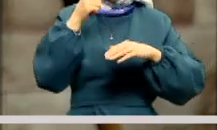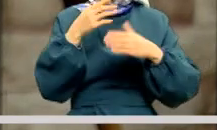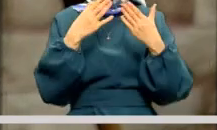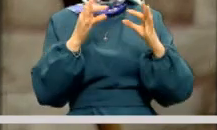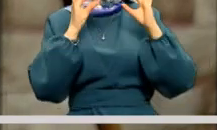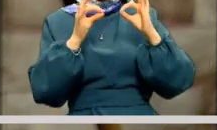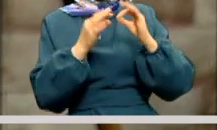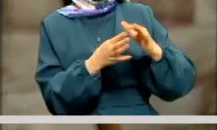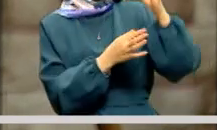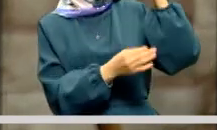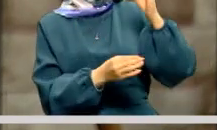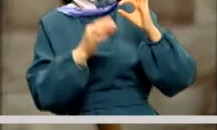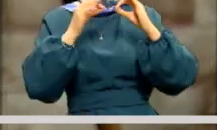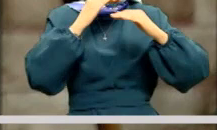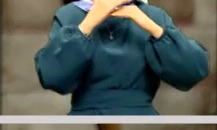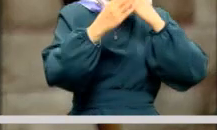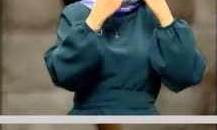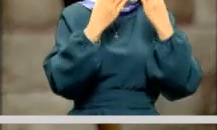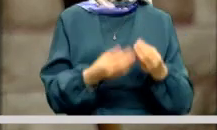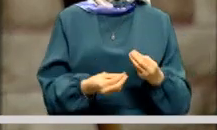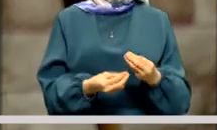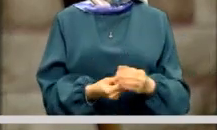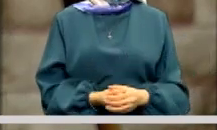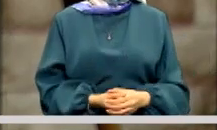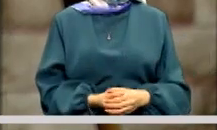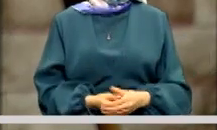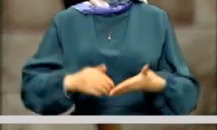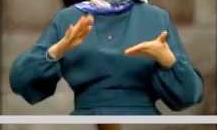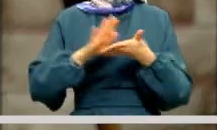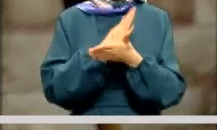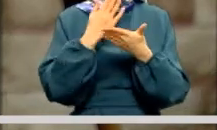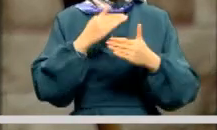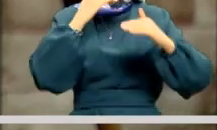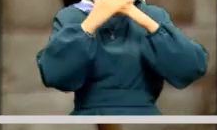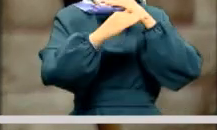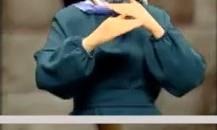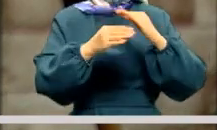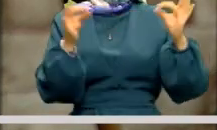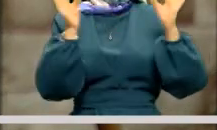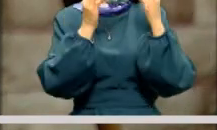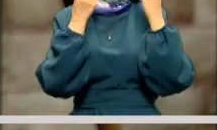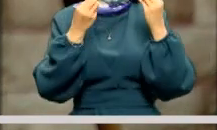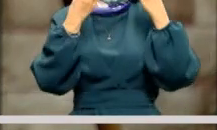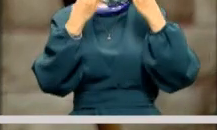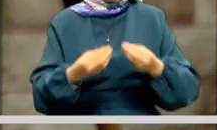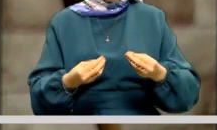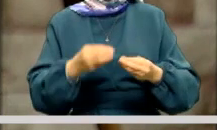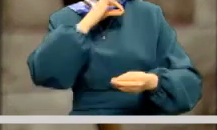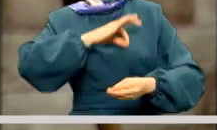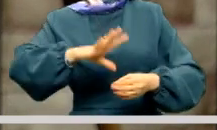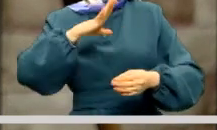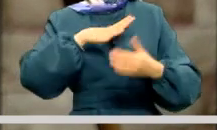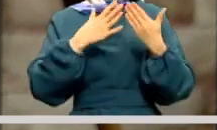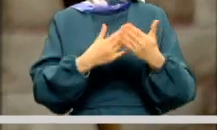toplumsal sosyolojik barışı sosyolojik ilişkilerin iyileşmesine katkı sağlayacağı